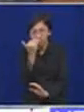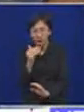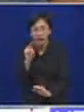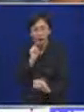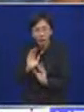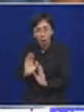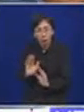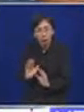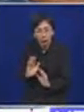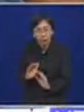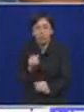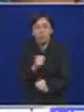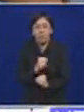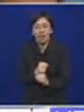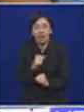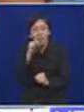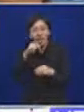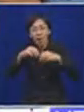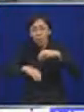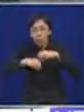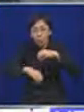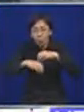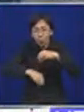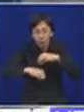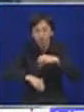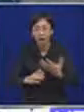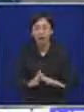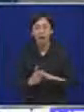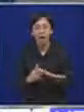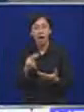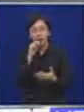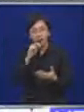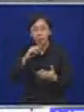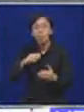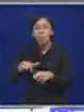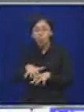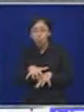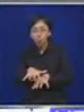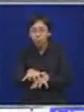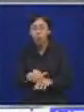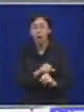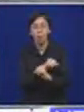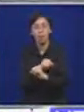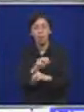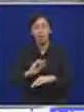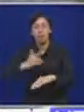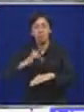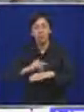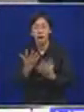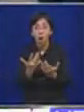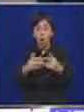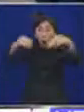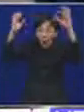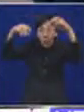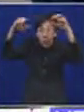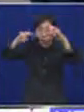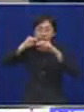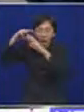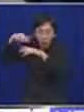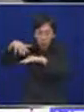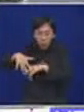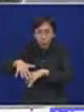ไว้สำหรับอุปโภคบริโภคทำน้ำประปาและรักษาระบบนิเวศจนกว่าจะมีน้ำฝนไหลลงสู่แม่น้ำ